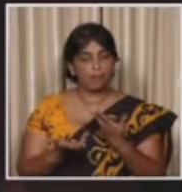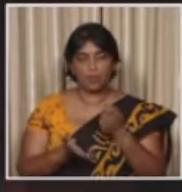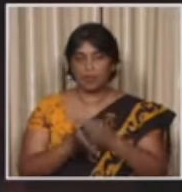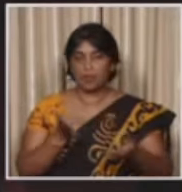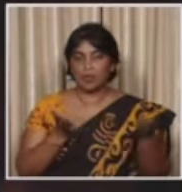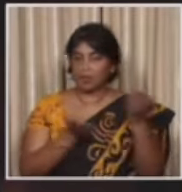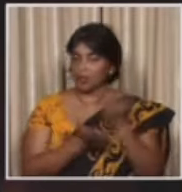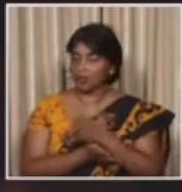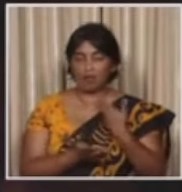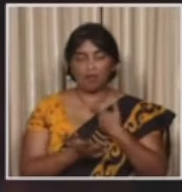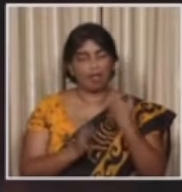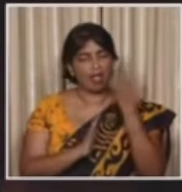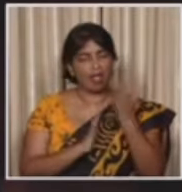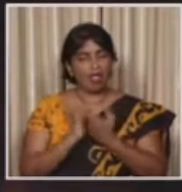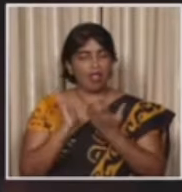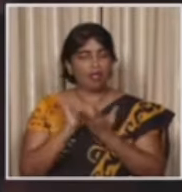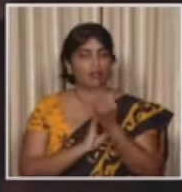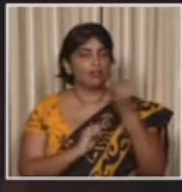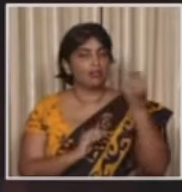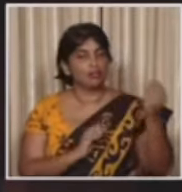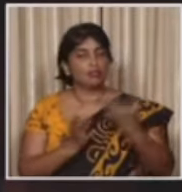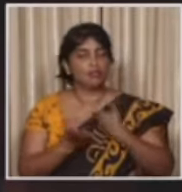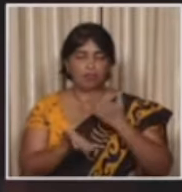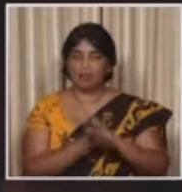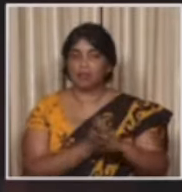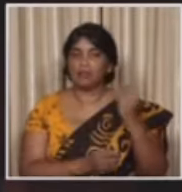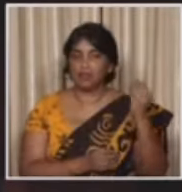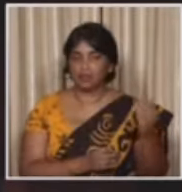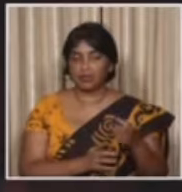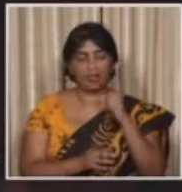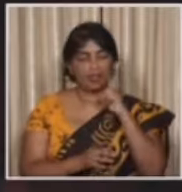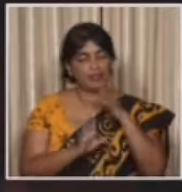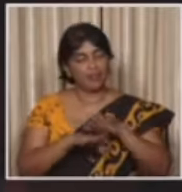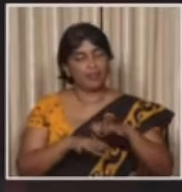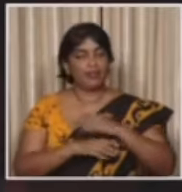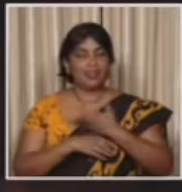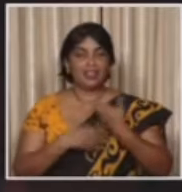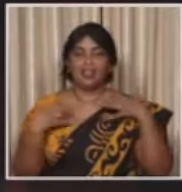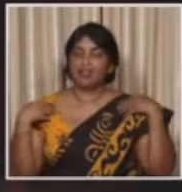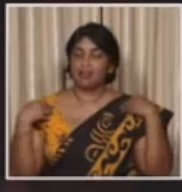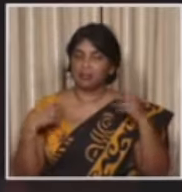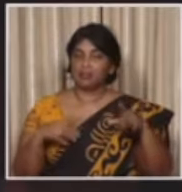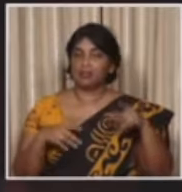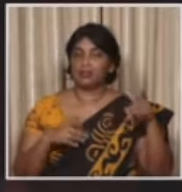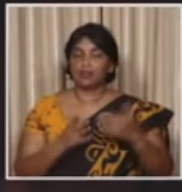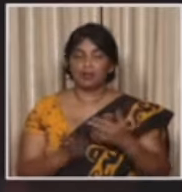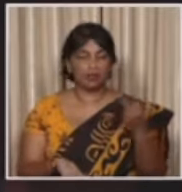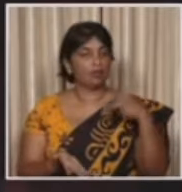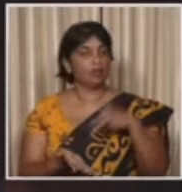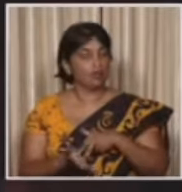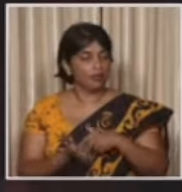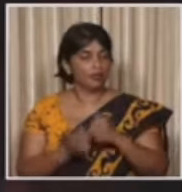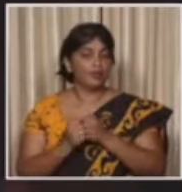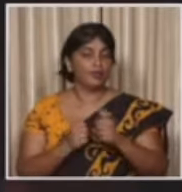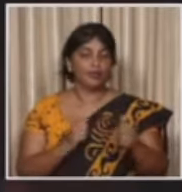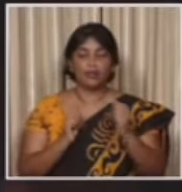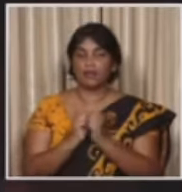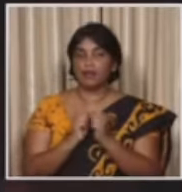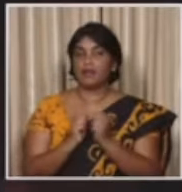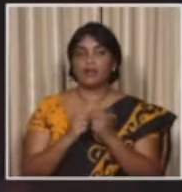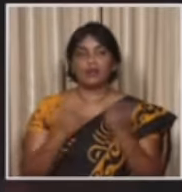මොරටෝරියම් එක දුන්නා. ඔව් සහනයක් ලැබුණා. හැබැයි මේ කාලවකවානුව තුළ නැගී සිටින්නට වැඩසටහනක් තිබුණේ